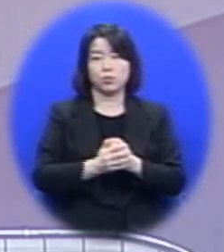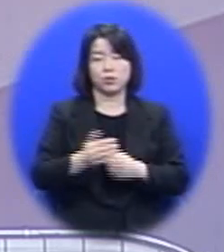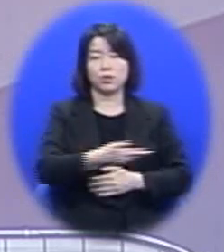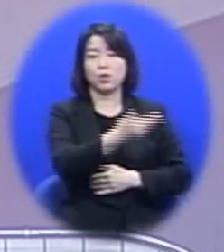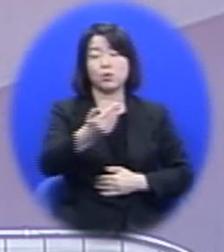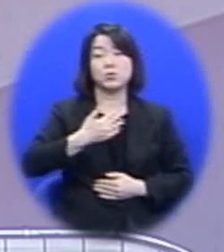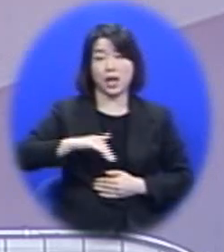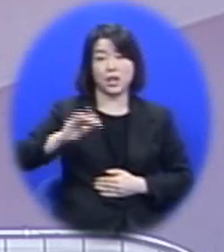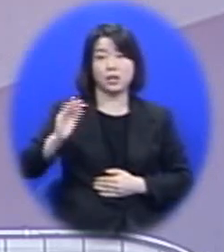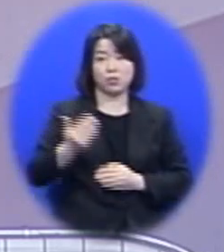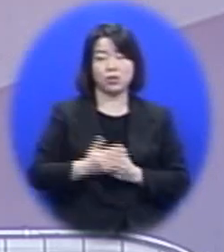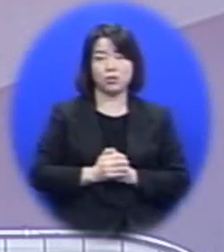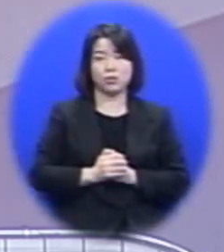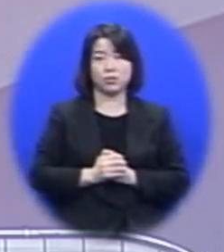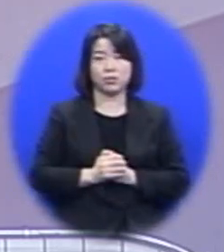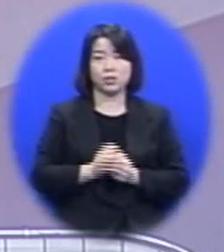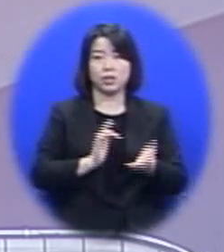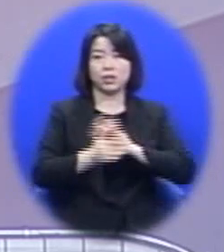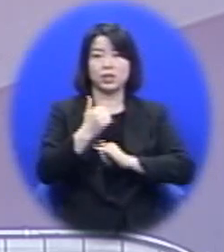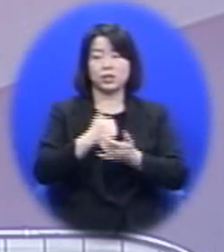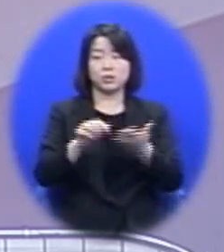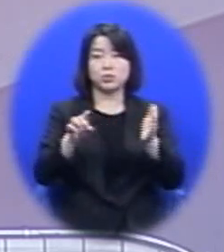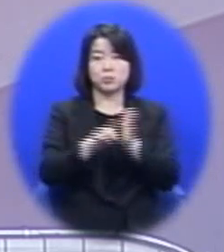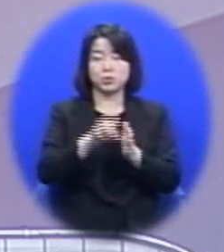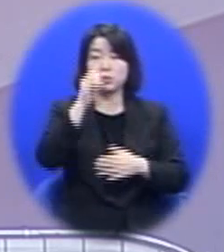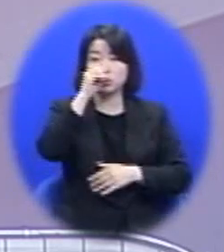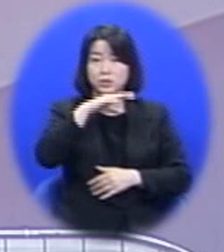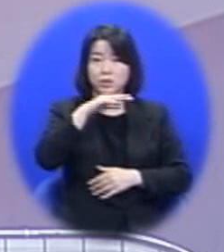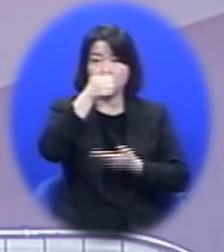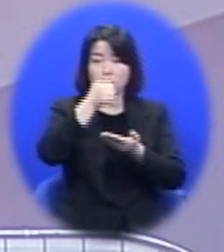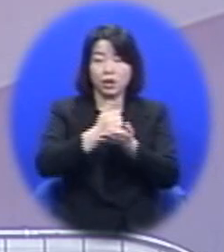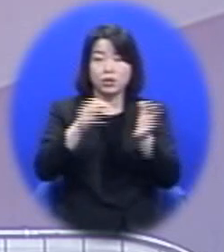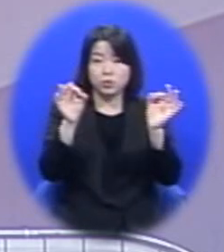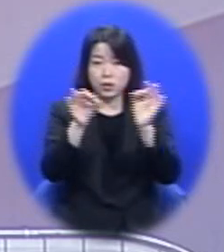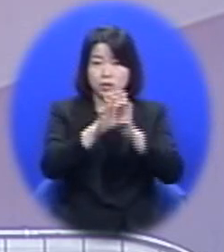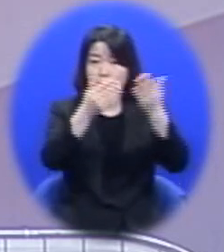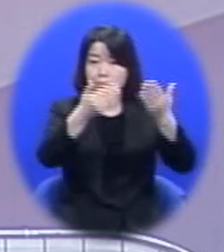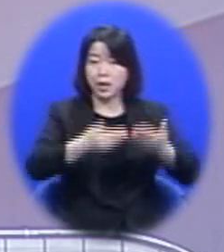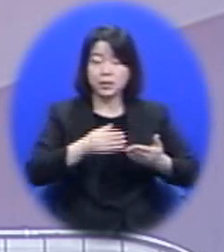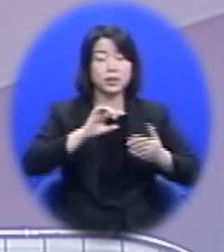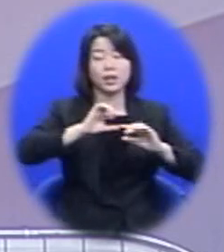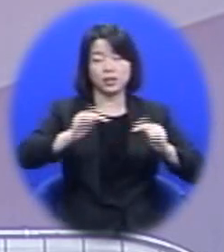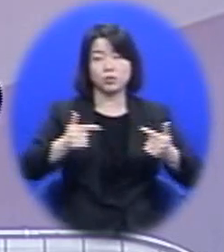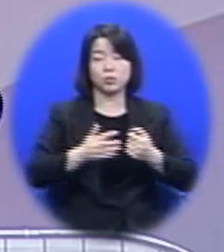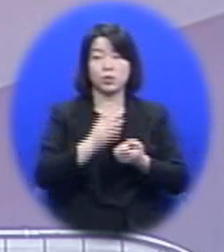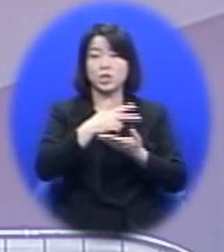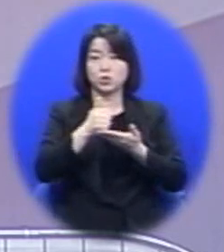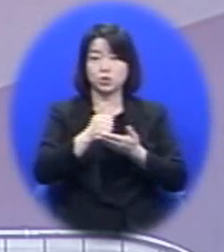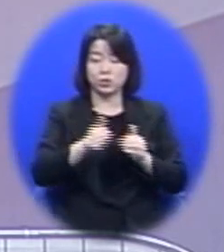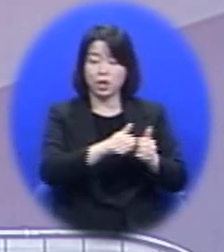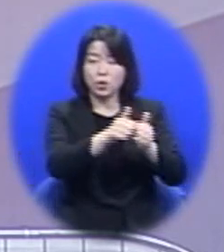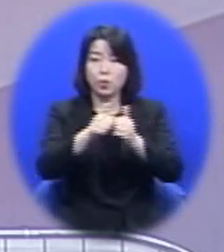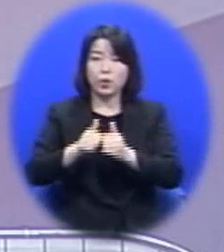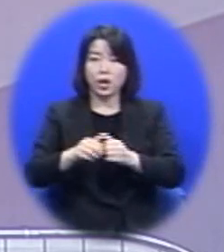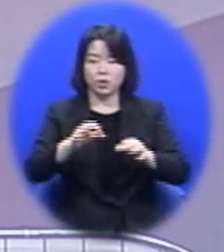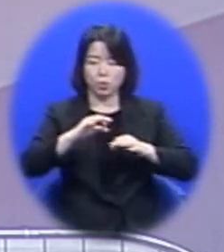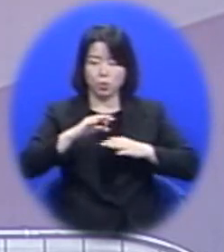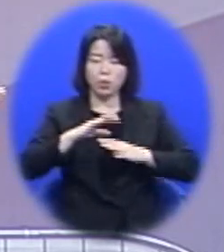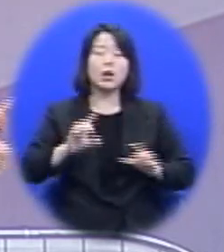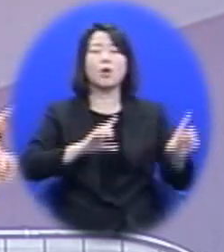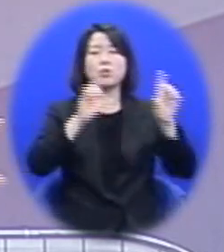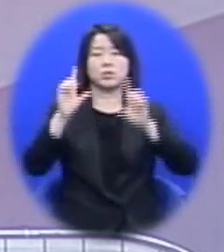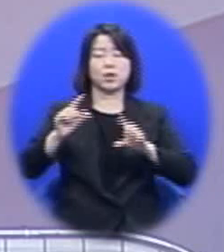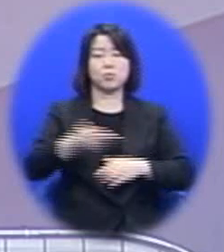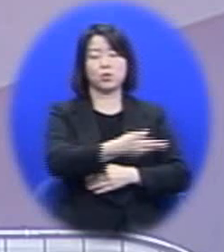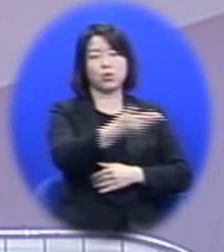돼요. 예수를 믿고 그저 죄사함만 받은 게 아니고 주님과 동행하는 놀라운 삶을 여러분이